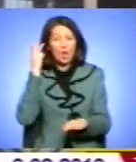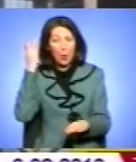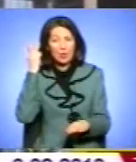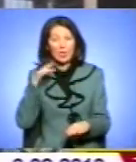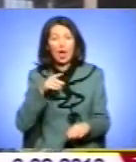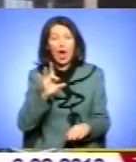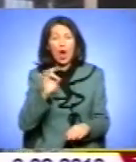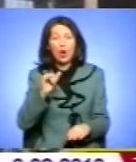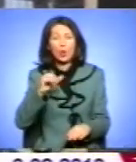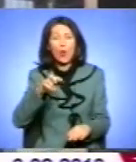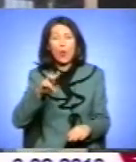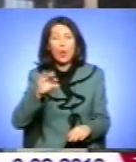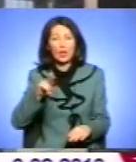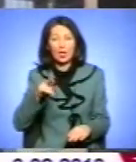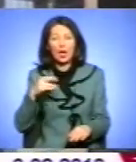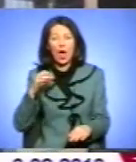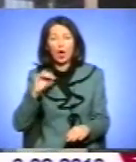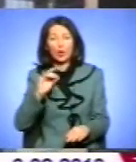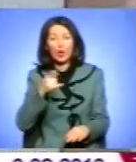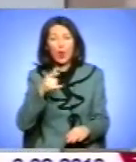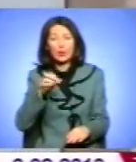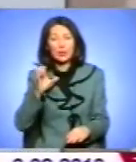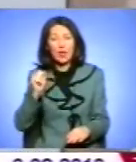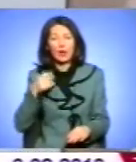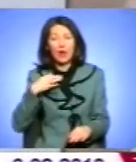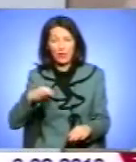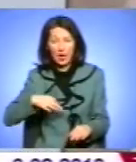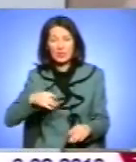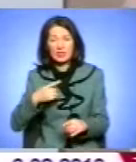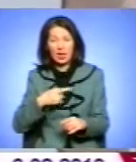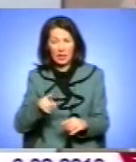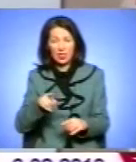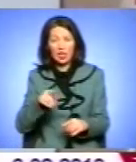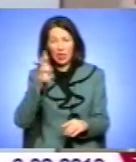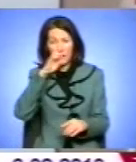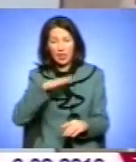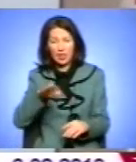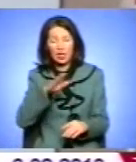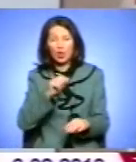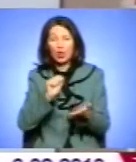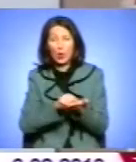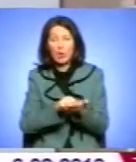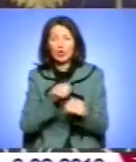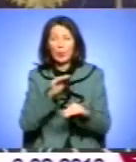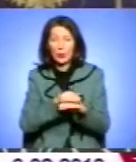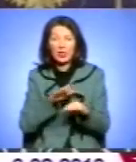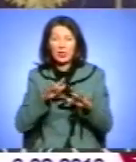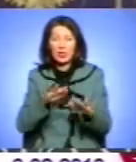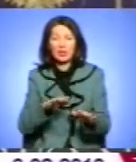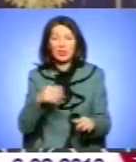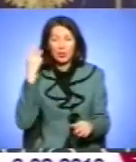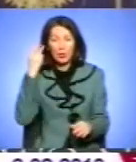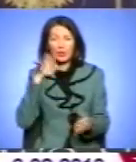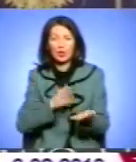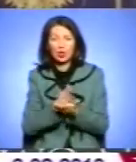Естонії, Югославії, Франції та в інших країнах. Документи, що засвідчують діяльність консульської служби під час Другої світової